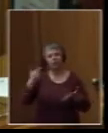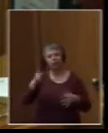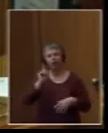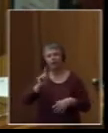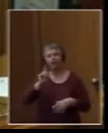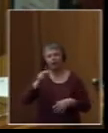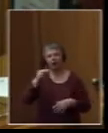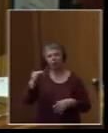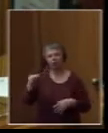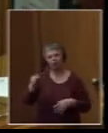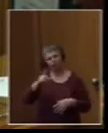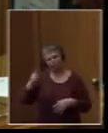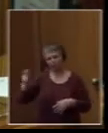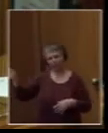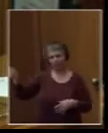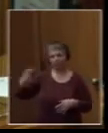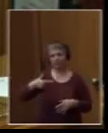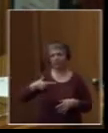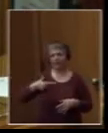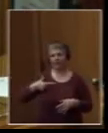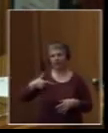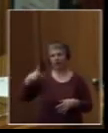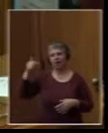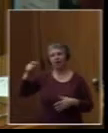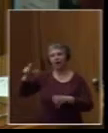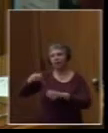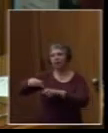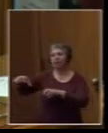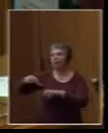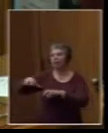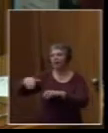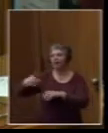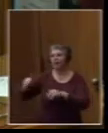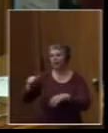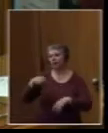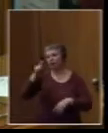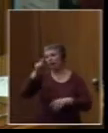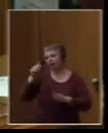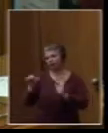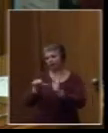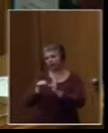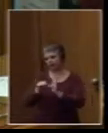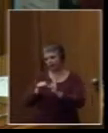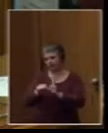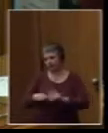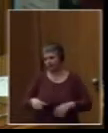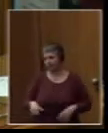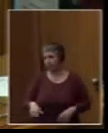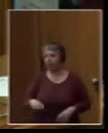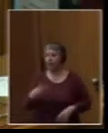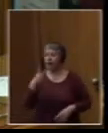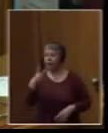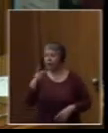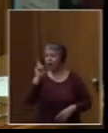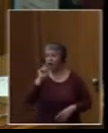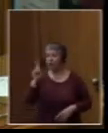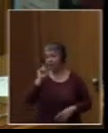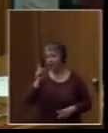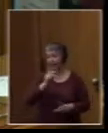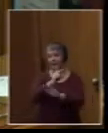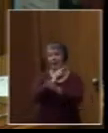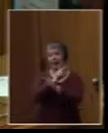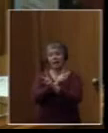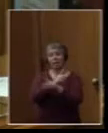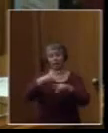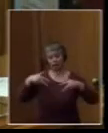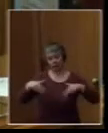Κοινωνικής Πολιτικής στην Περιφέρεια της Αττικής, οι δύο παρευρισκόμενες αναπληρώτες υπουργοί, καλό είναι